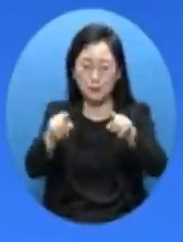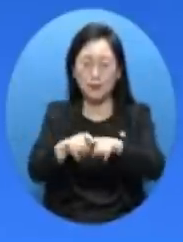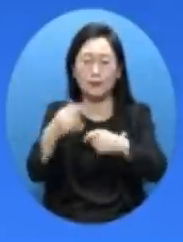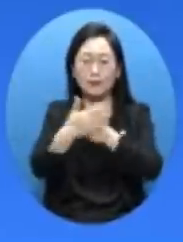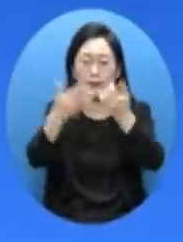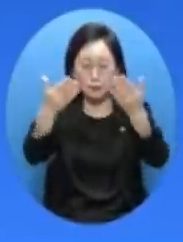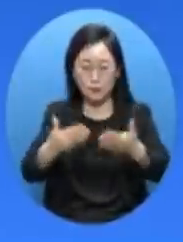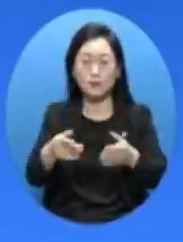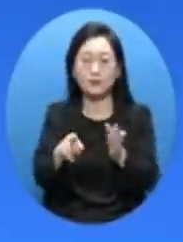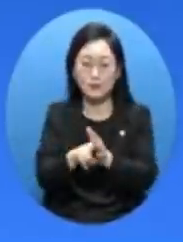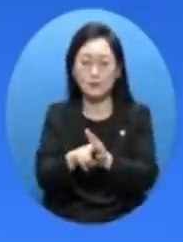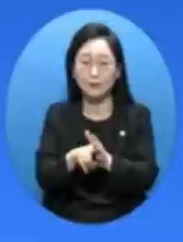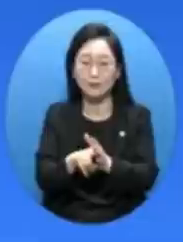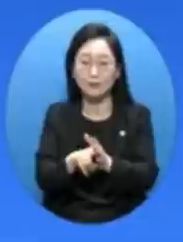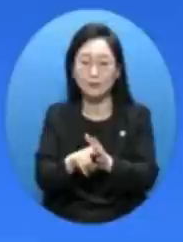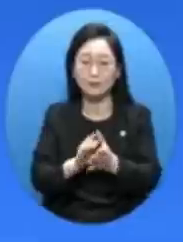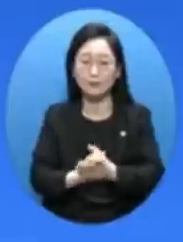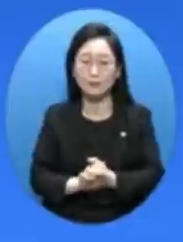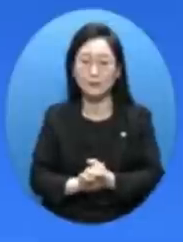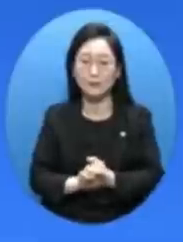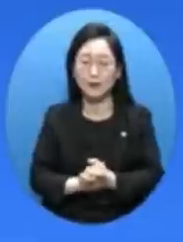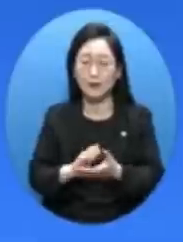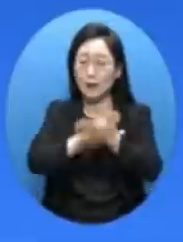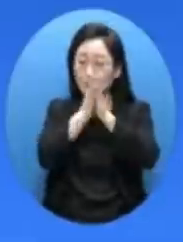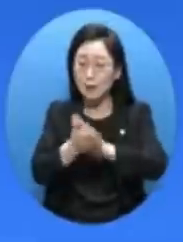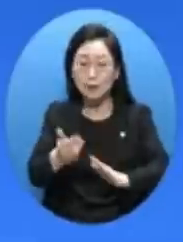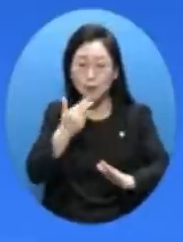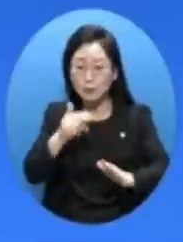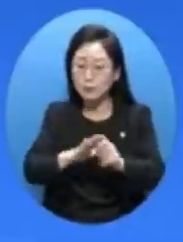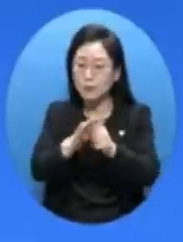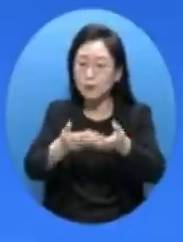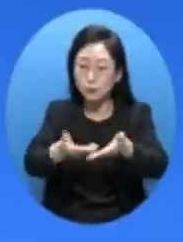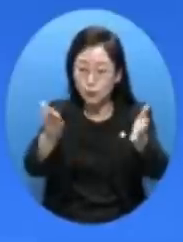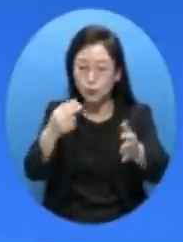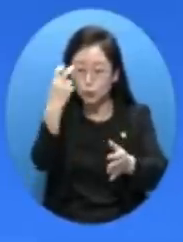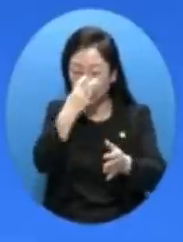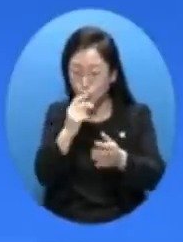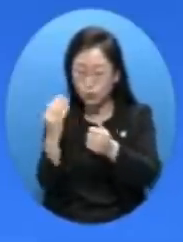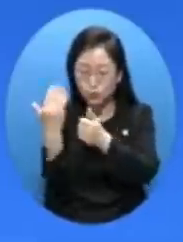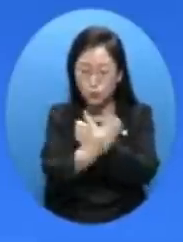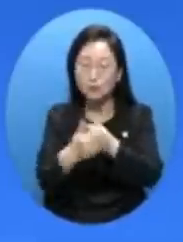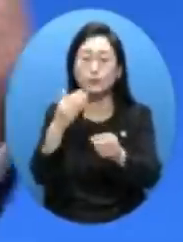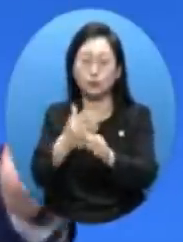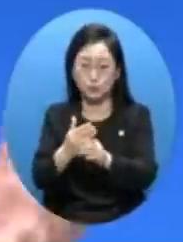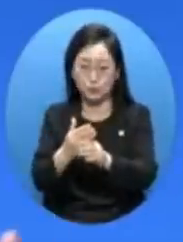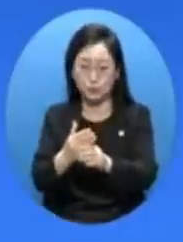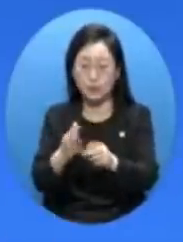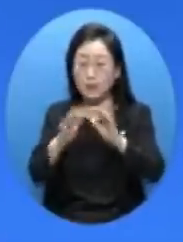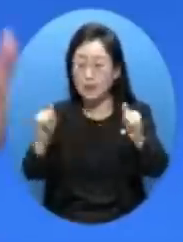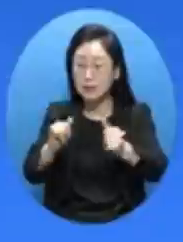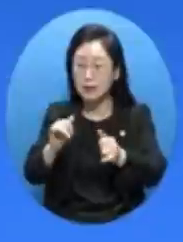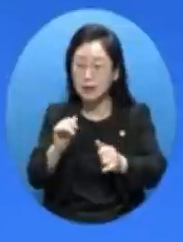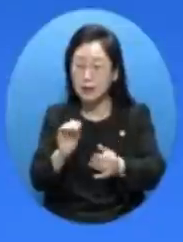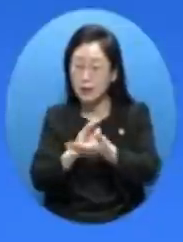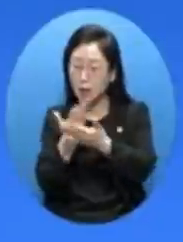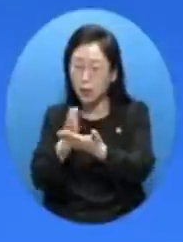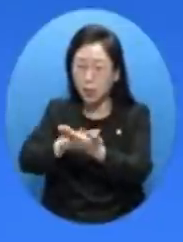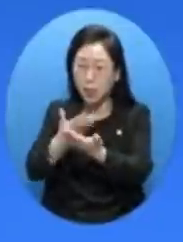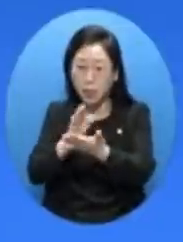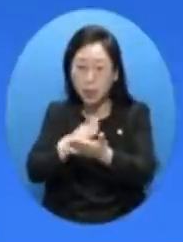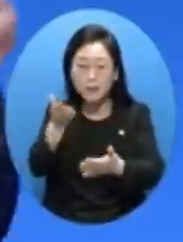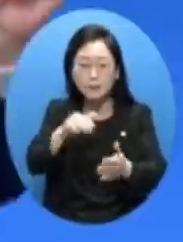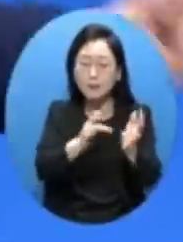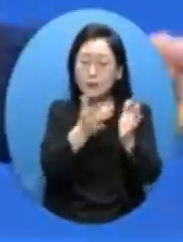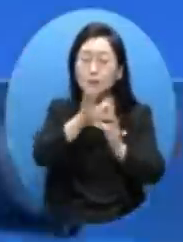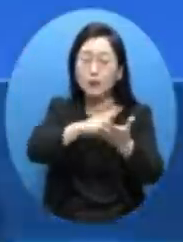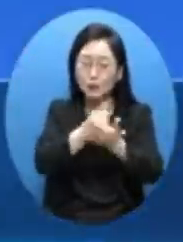내려줄 것입니다. 변함없이 우리를 사랑하고 주님은 우리를 돌보고 계십니다. 우리 사람은 변하지만 주님은 변하지 않습니다.